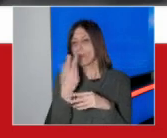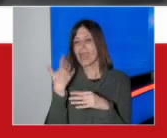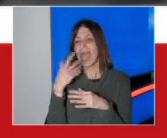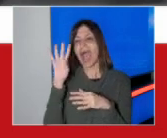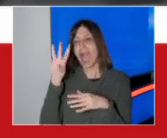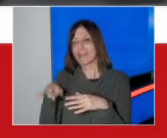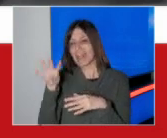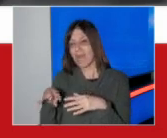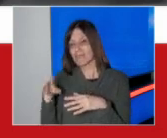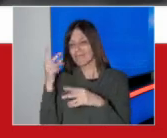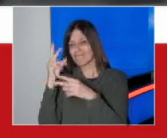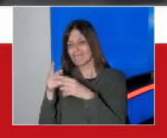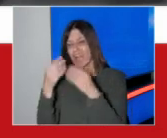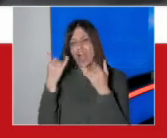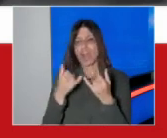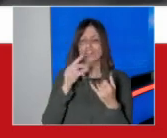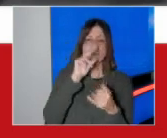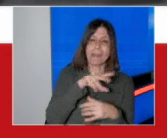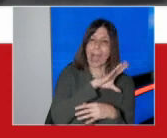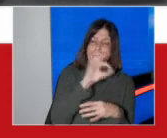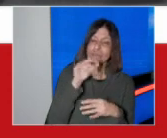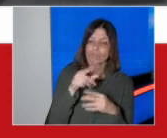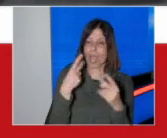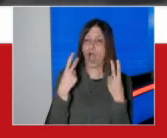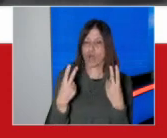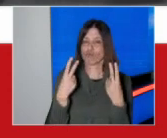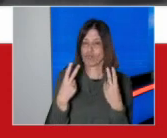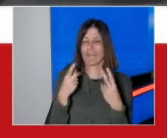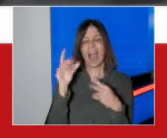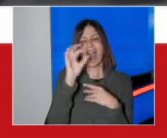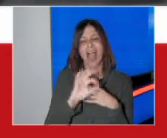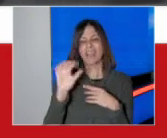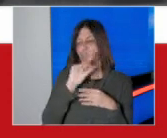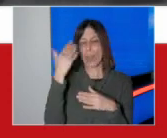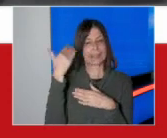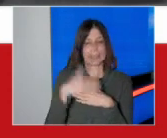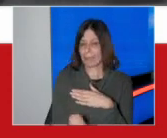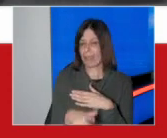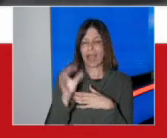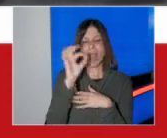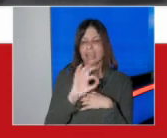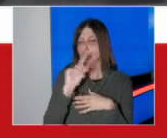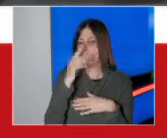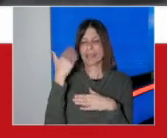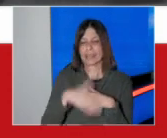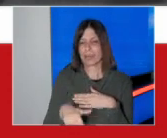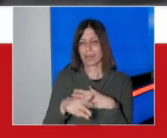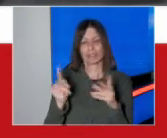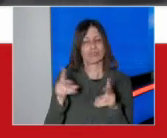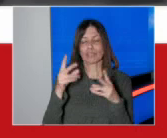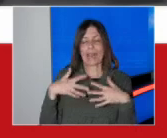4,000, עכשיו אנחנו יותר לכיוון 2,500, אז זה חשוב, אבל עדיין זה לא נגמר, זה עדיין לא נגמר, אי אפשר להוציא